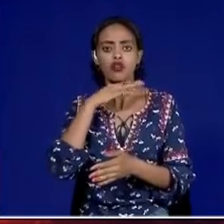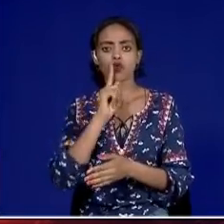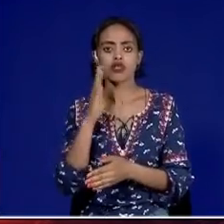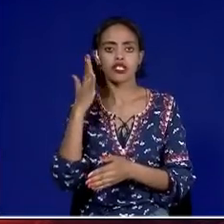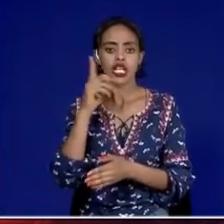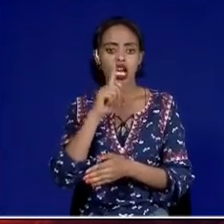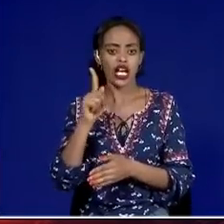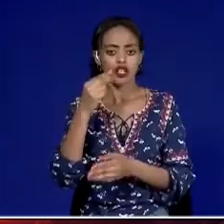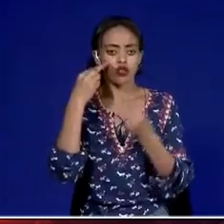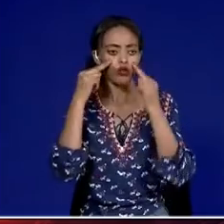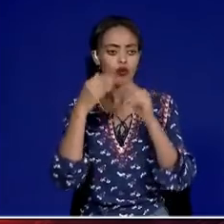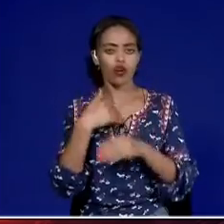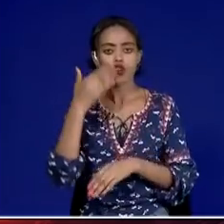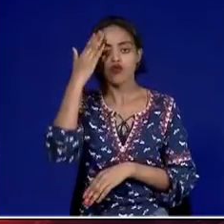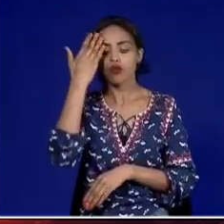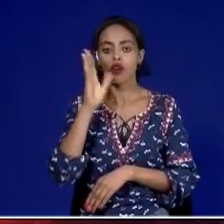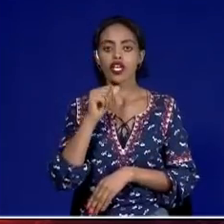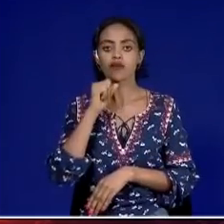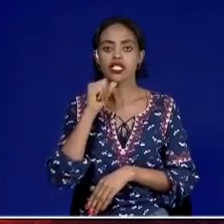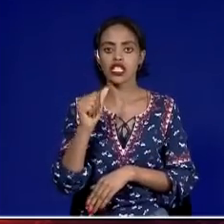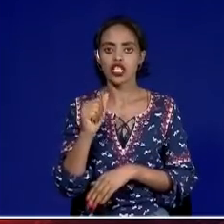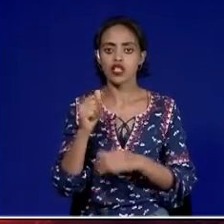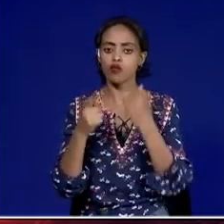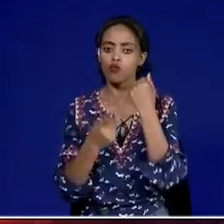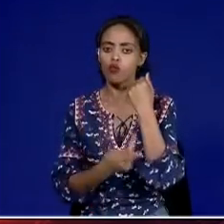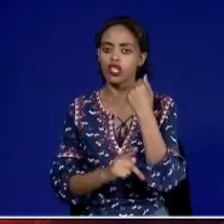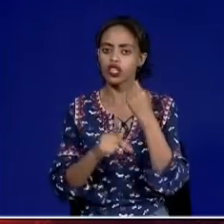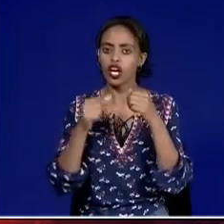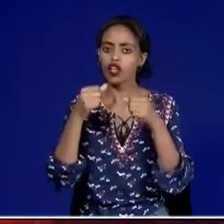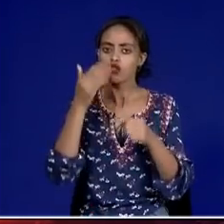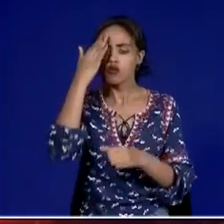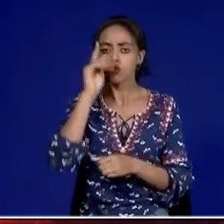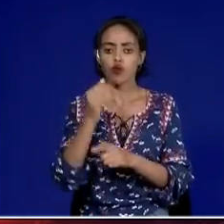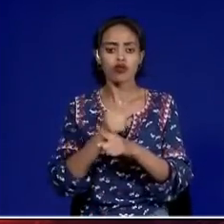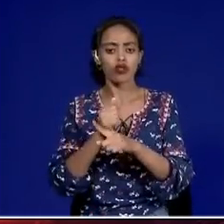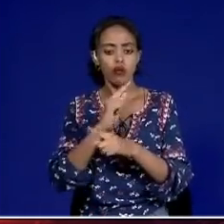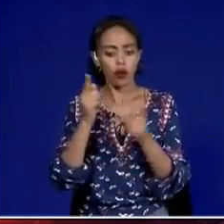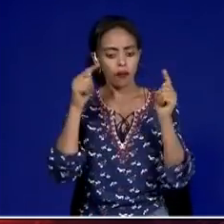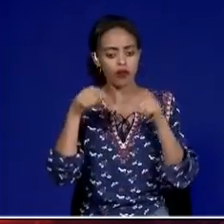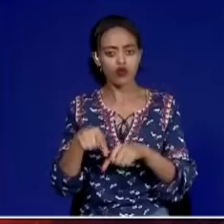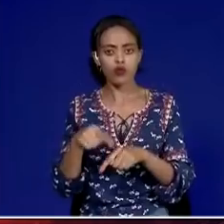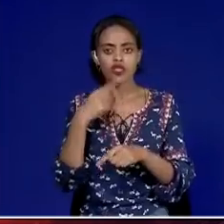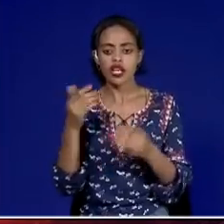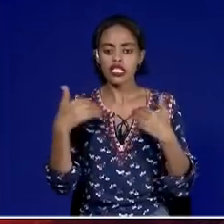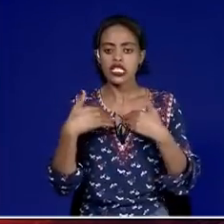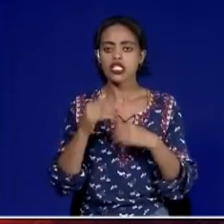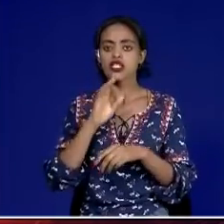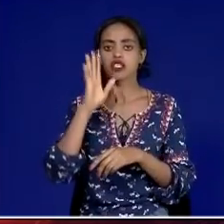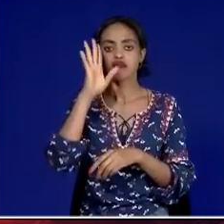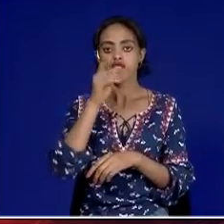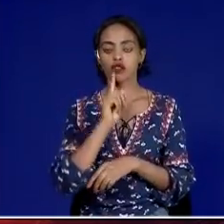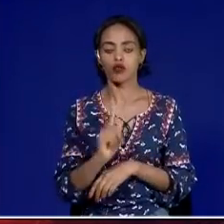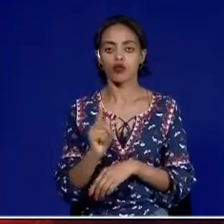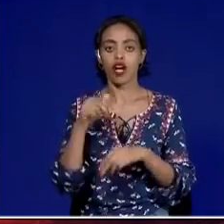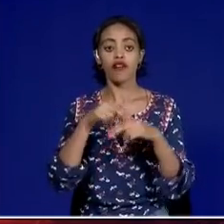ለይመስሉ ሓደ ግዜ ትሪኦም ከለኻ እምበር ከፖለቲካ ድርጅት ነይሮም ዶ ሰልጢኖም ድዮም መፂኦም ስጋኣት እዮም ፀልካቶም ኣብቲ